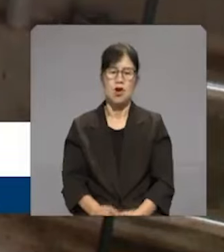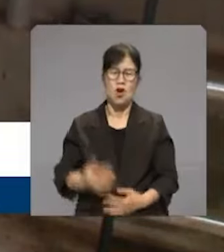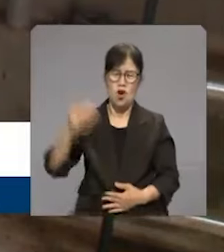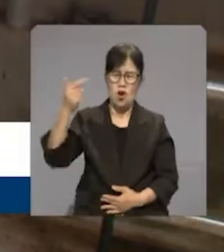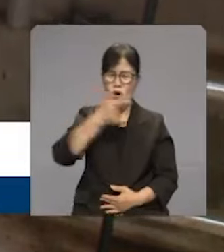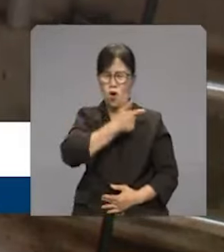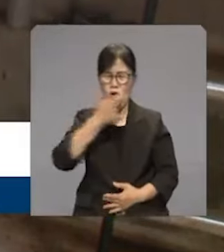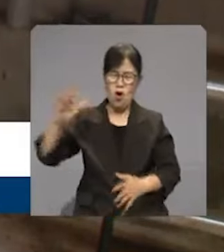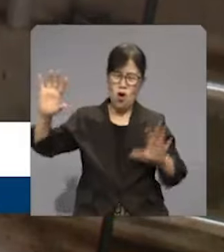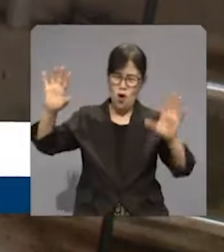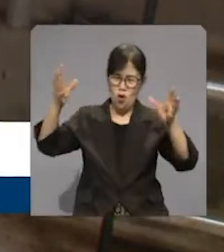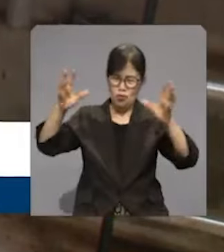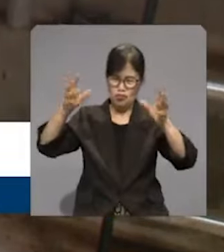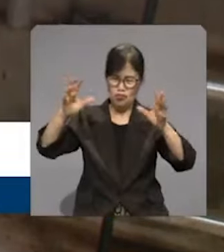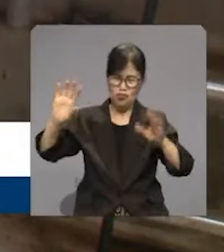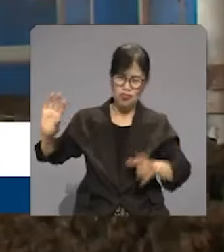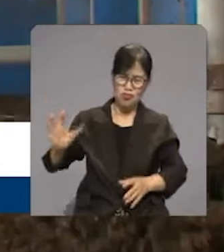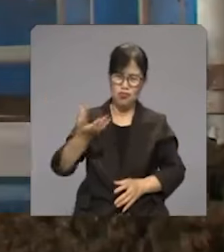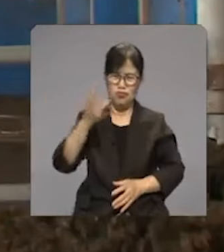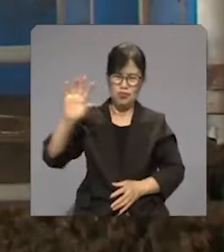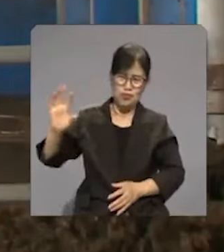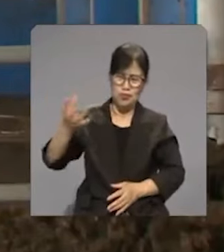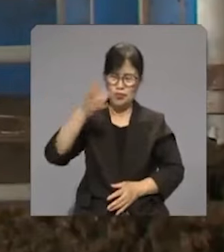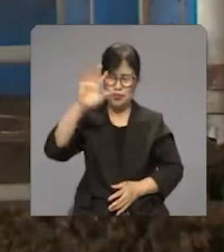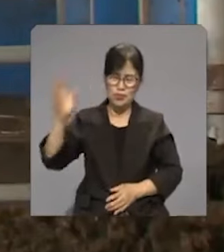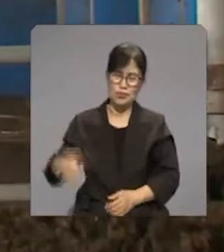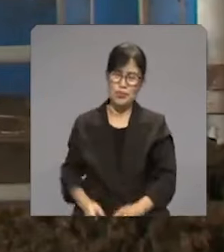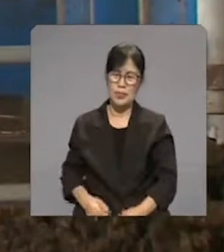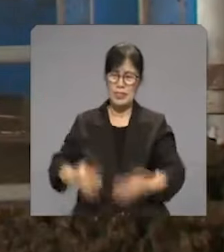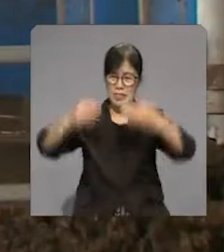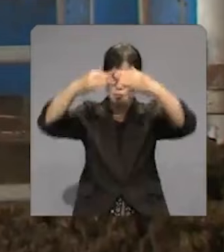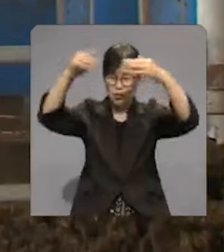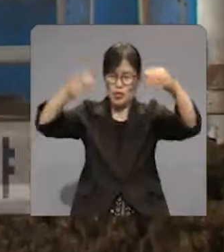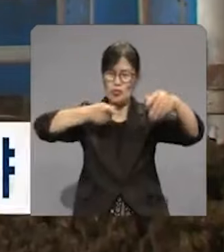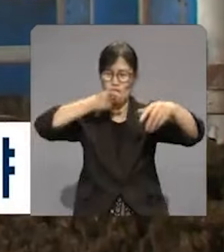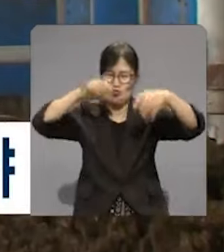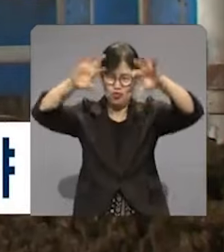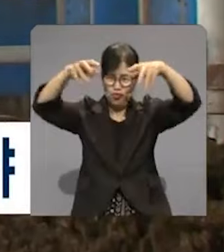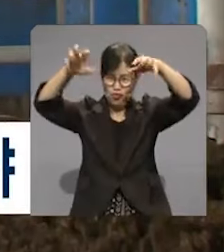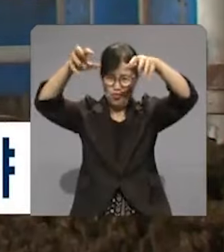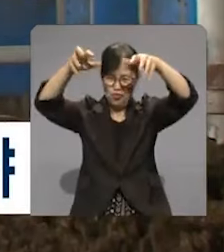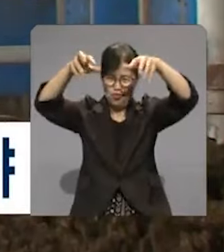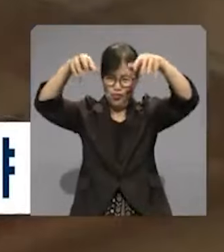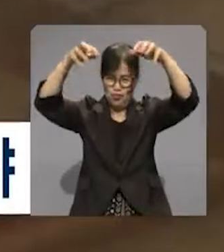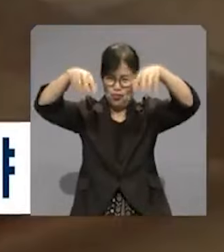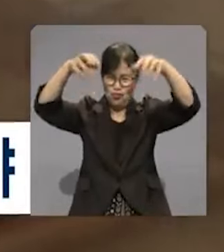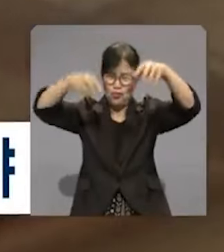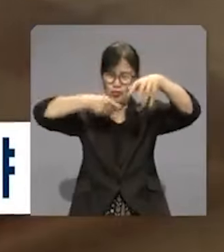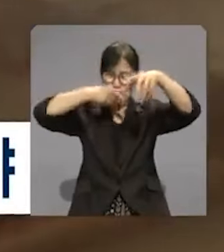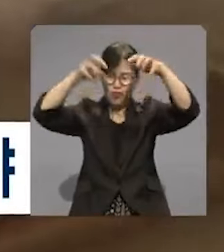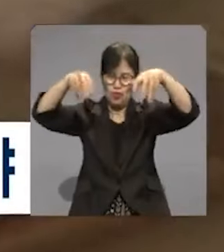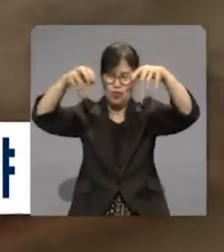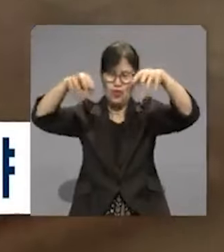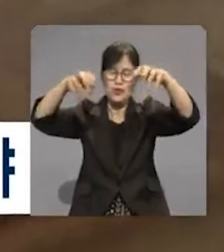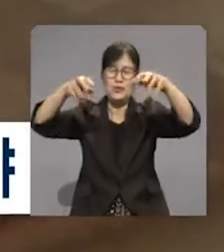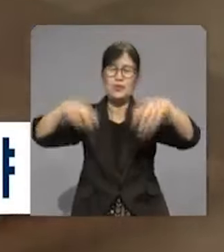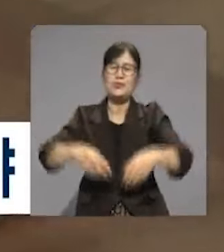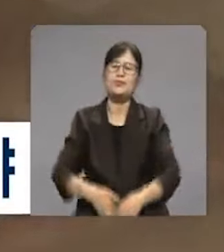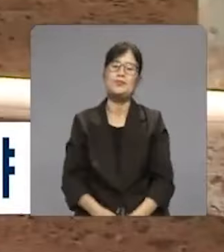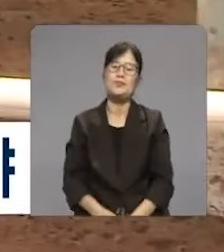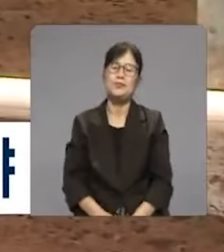대형 선풍기가 쉴 새 없이 돌아갑니다. 지붕 위에선 스프링클러가 연신 시원한 물을